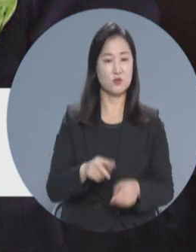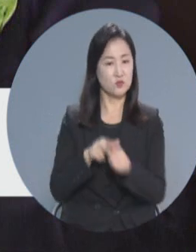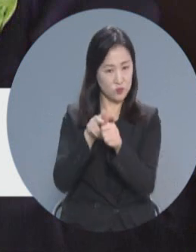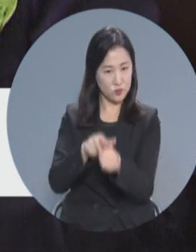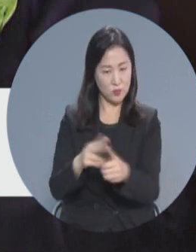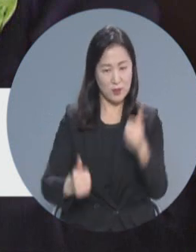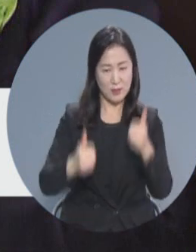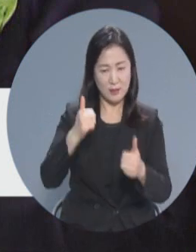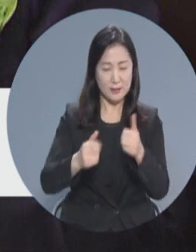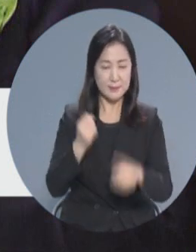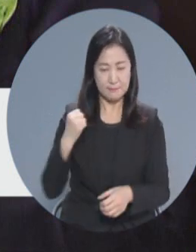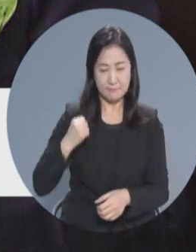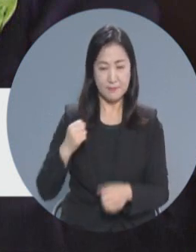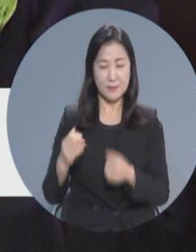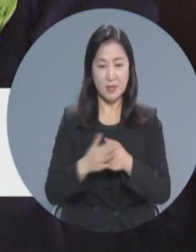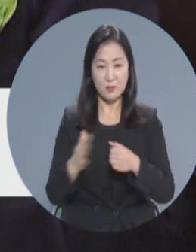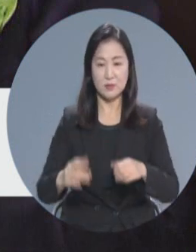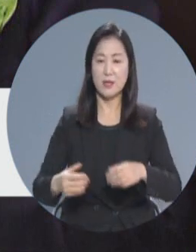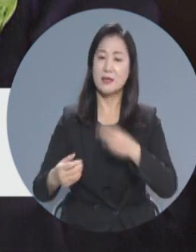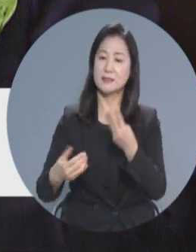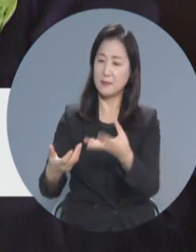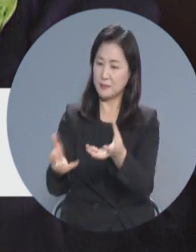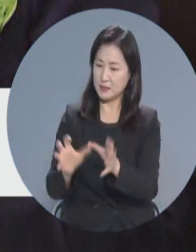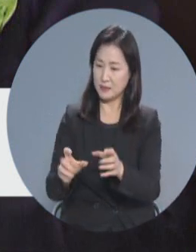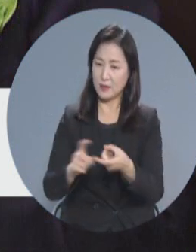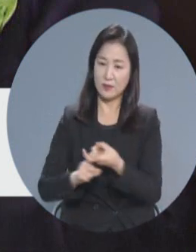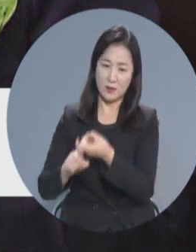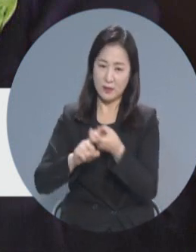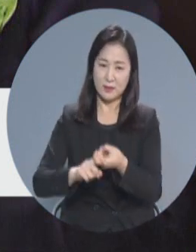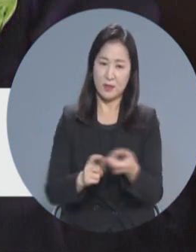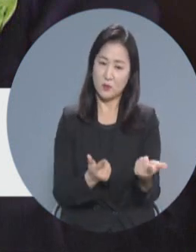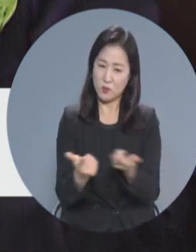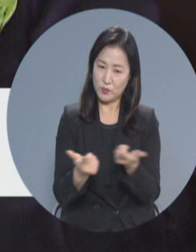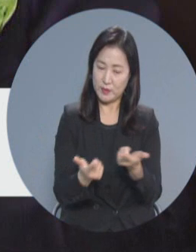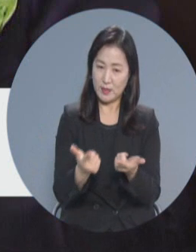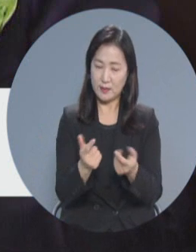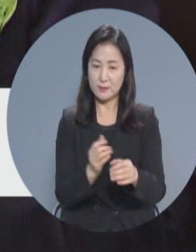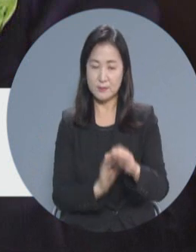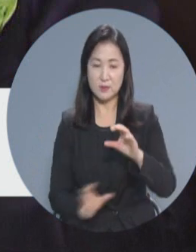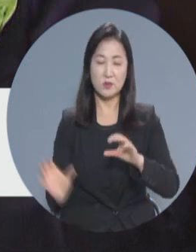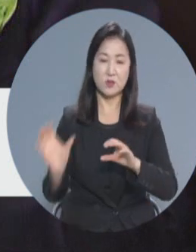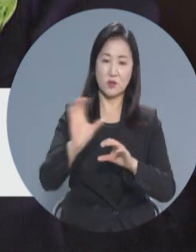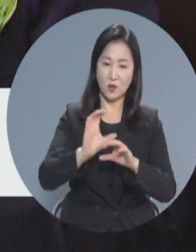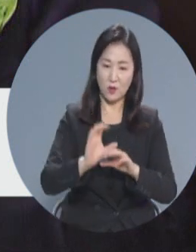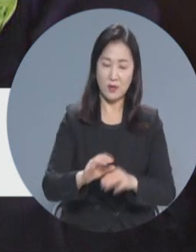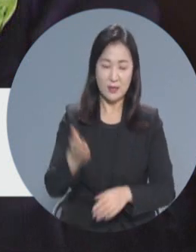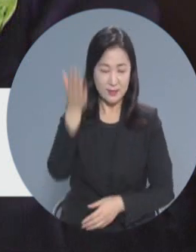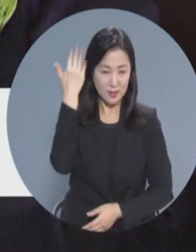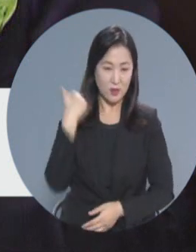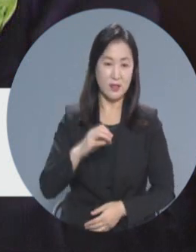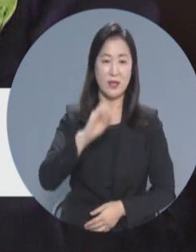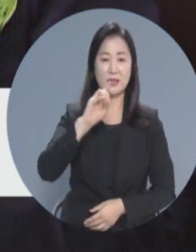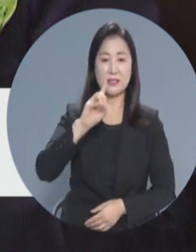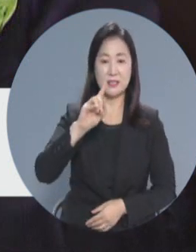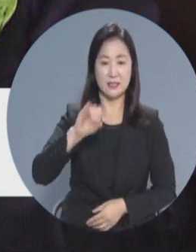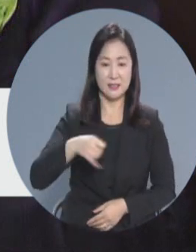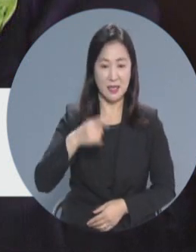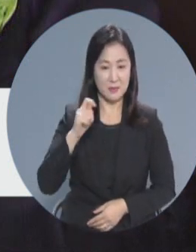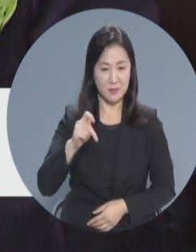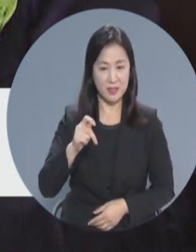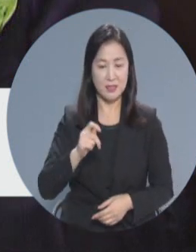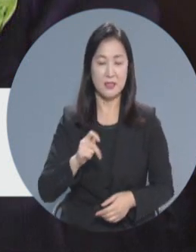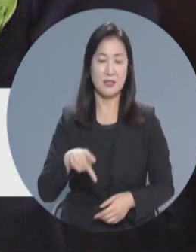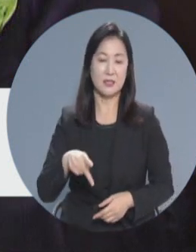치열해질수록 제3지대 영향력은 커질 텐데요. 캐스팅보트 역할을 넘어 과거 DJP연합처럼 연립정부